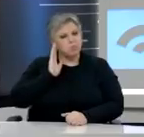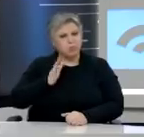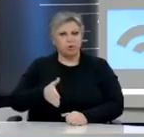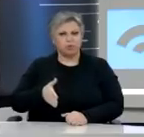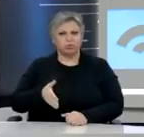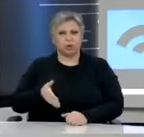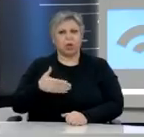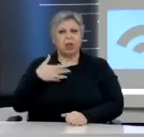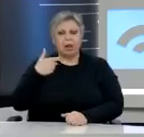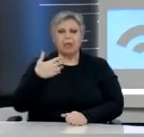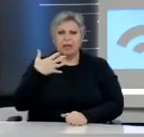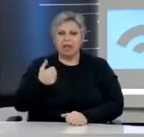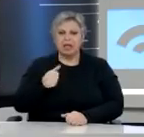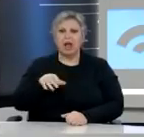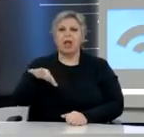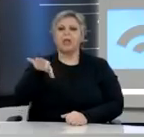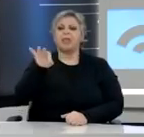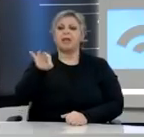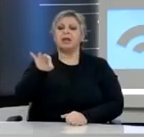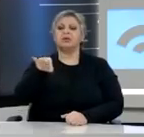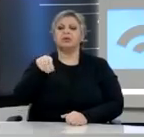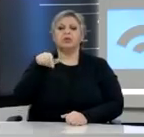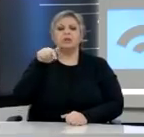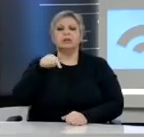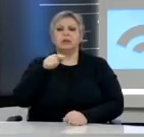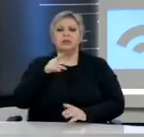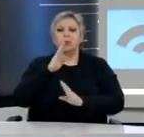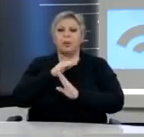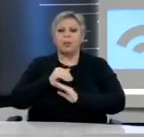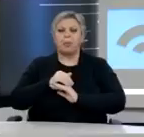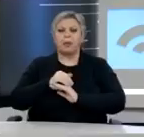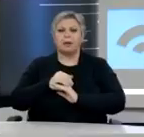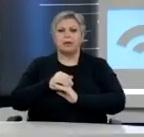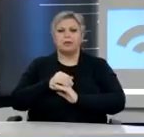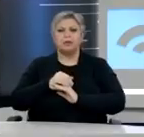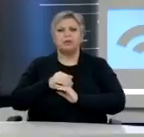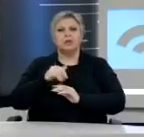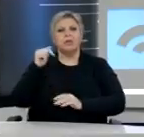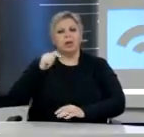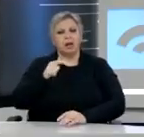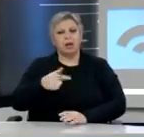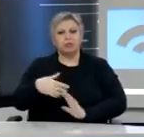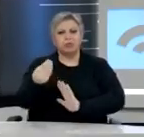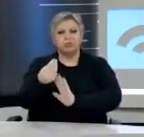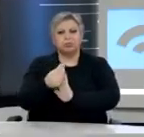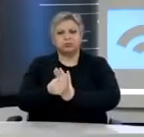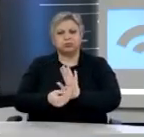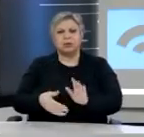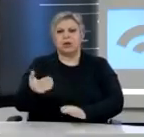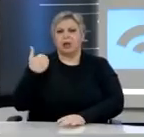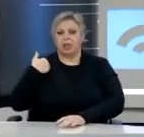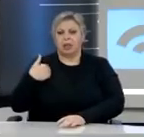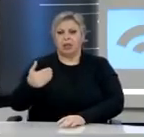πολιτική επιλογή, να κρυφτώ πίσω από την διαρκή πρόκληση που από ό,τι φάνηκε όλο το